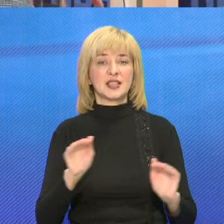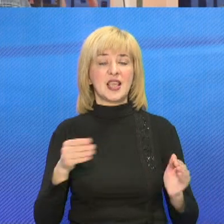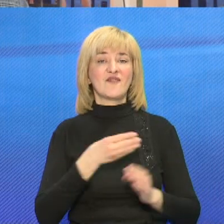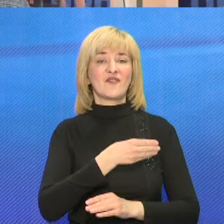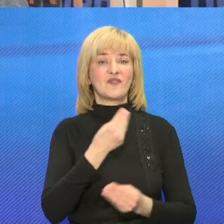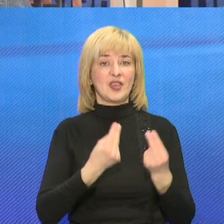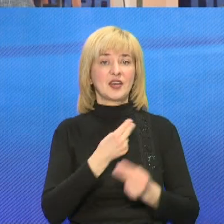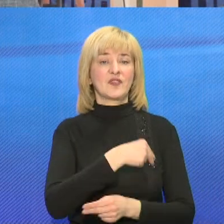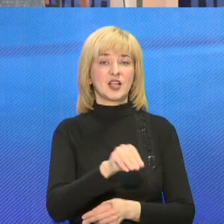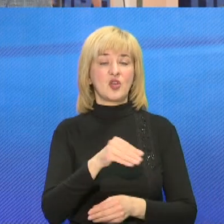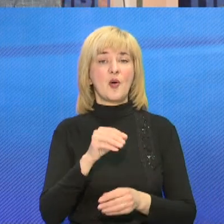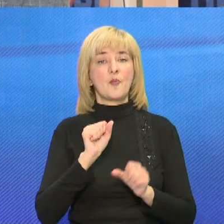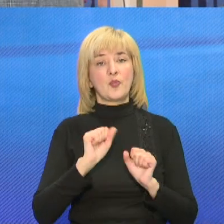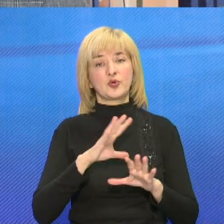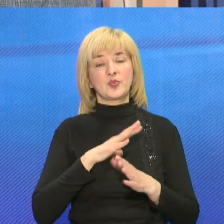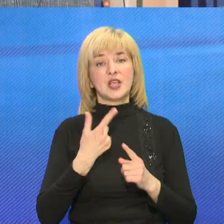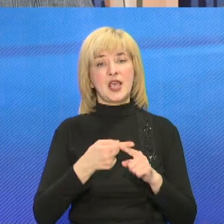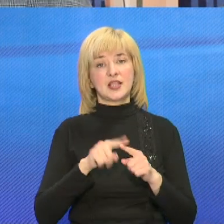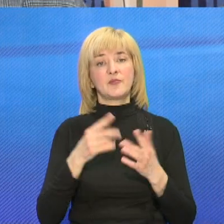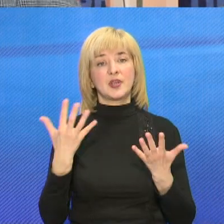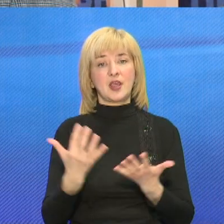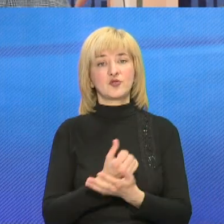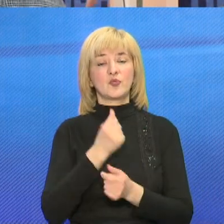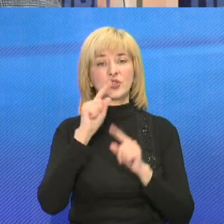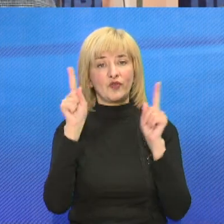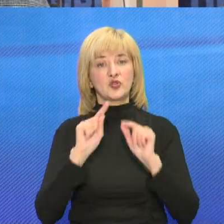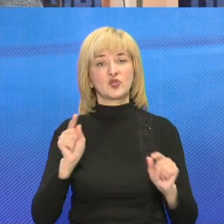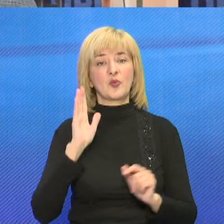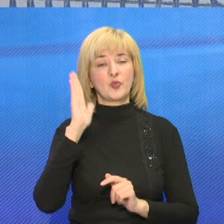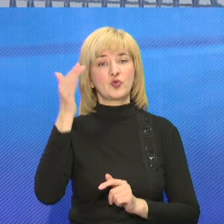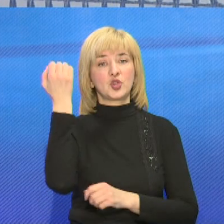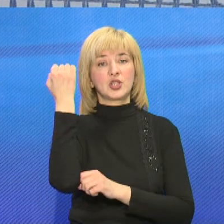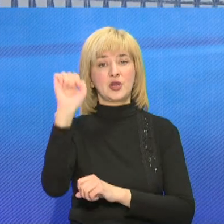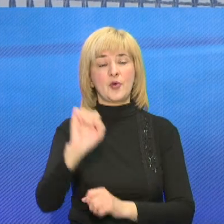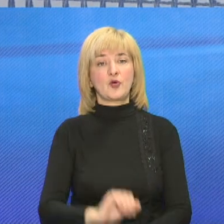раз этим и зацепим тех самых звездочек, которые станут будущими чемпионами.